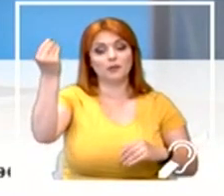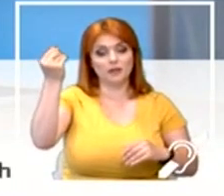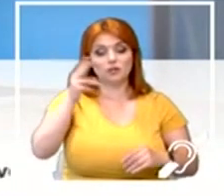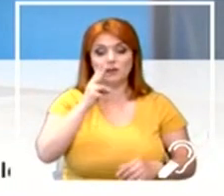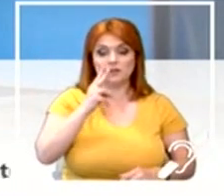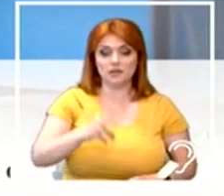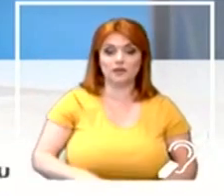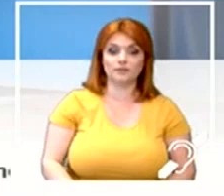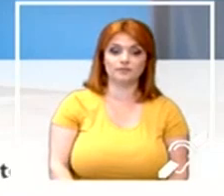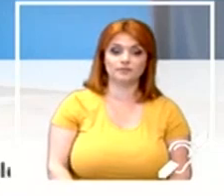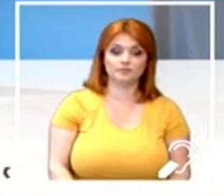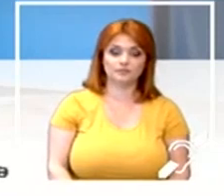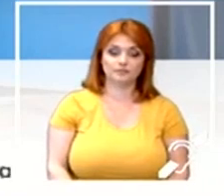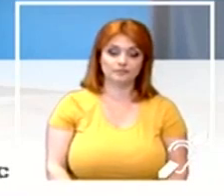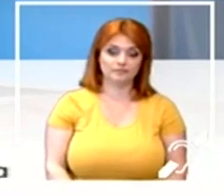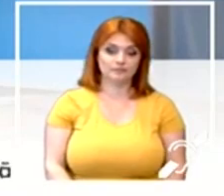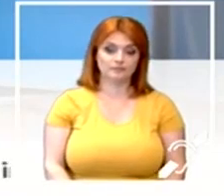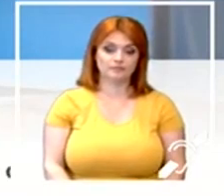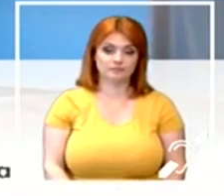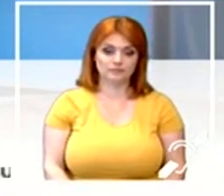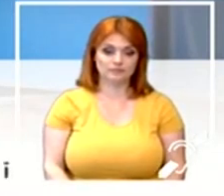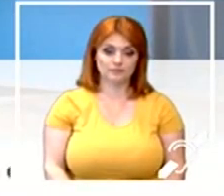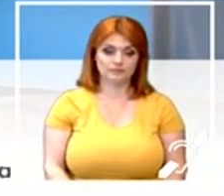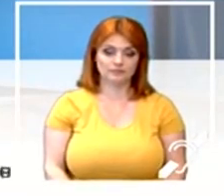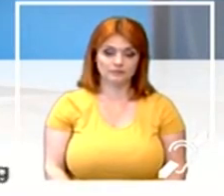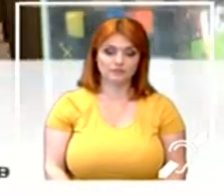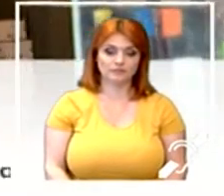legislative rămân mai mult pe hârtie, fapt ce favorizează fumatul.